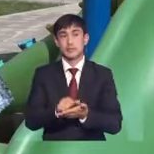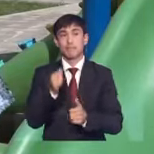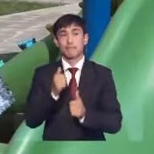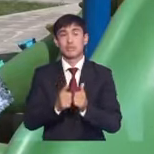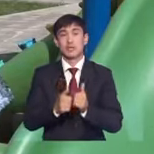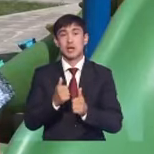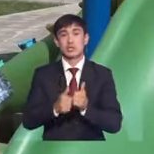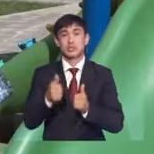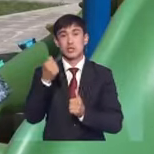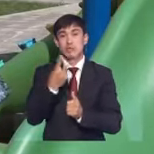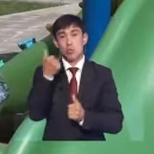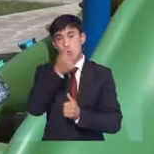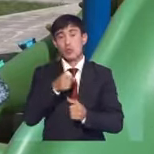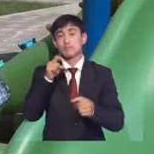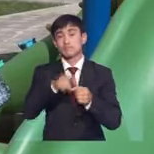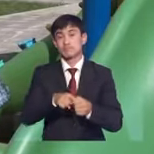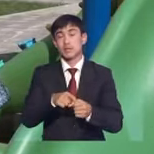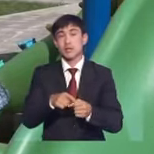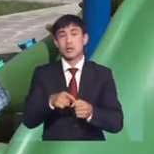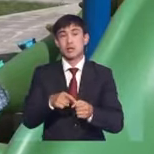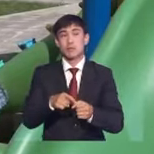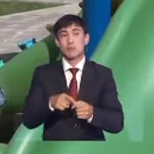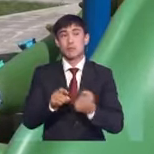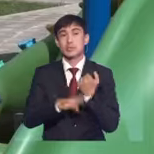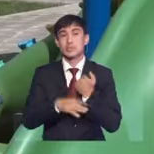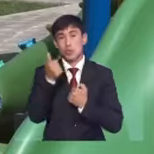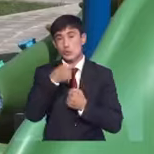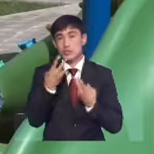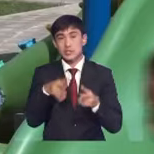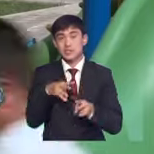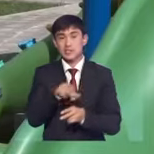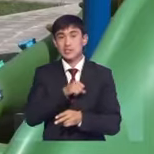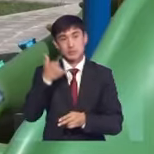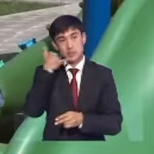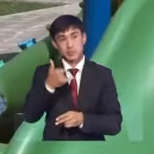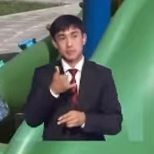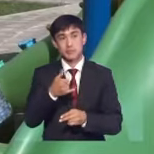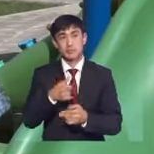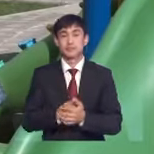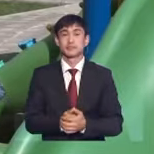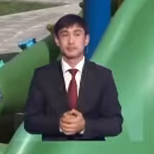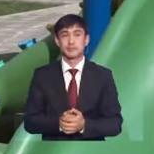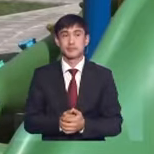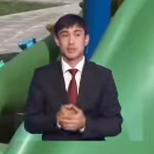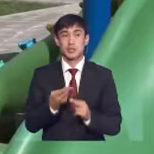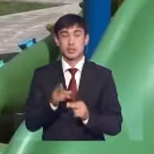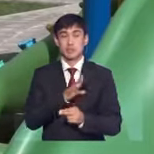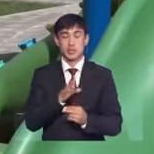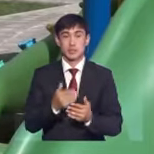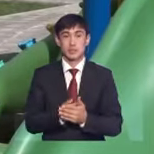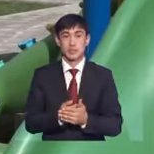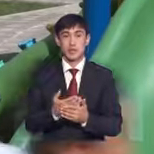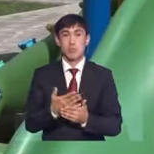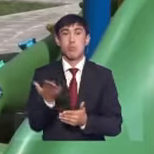полгода отмечалась. Последние 2 года уже сказали, не надо сдавать, мы сами вам позвоним, сообщим радостную весть. Это произошло в